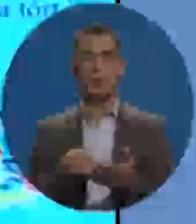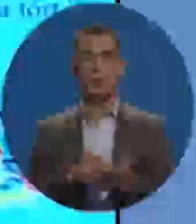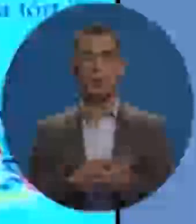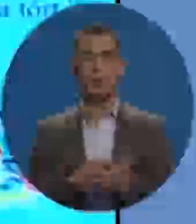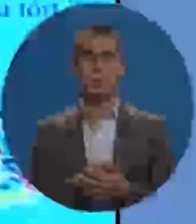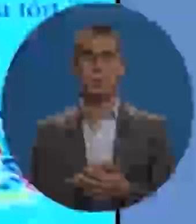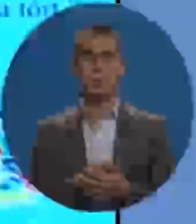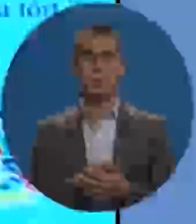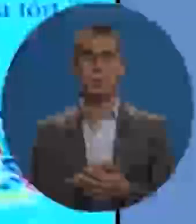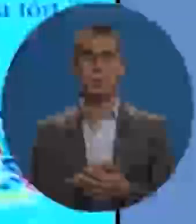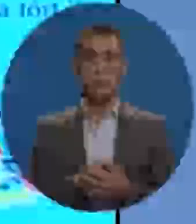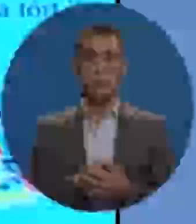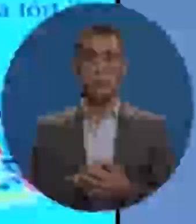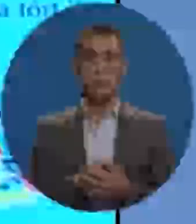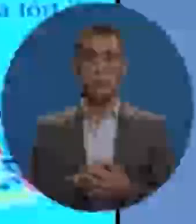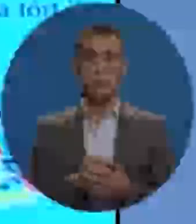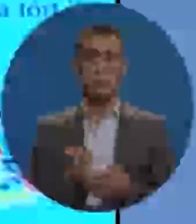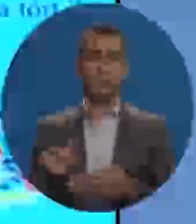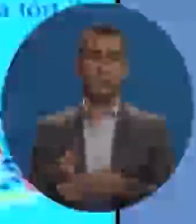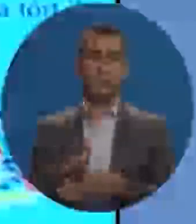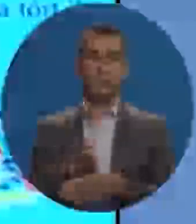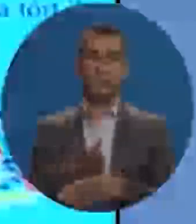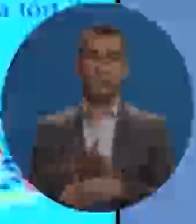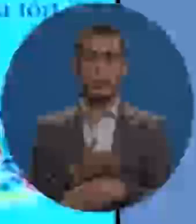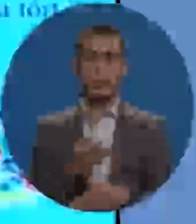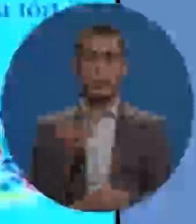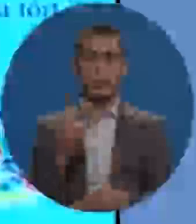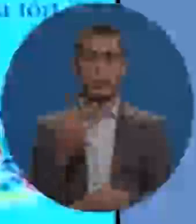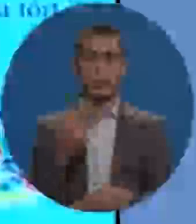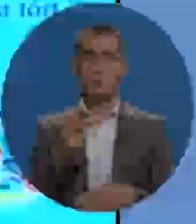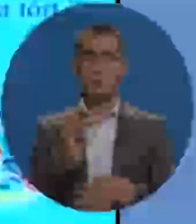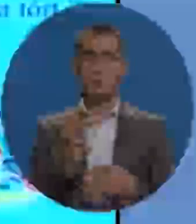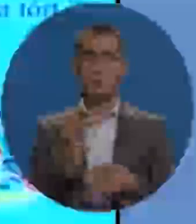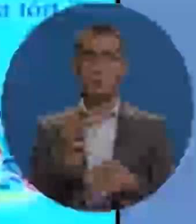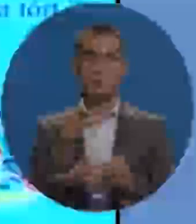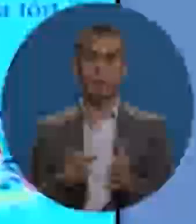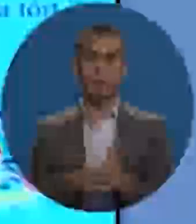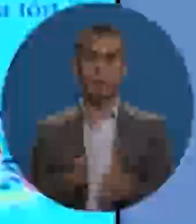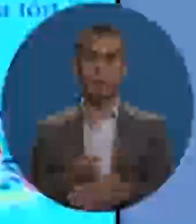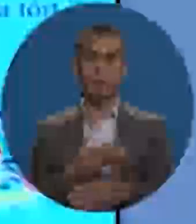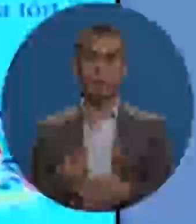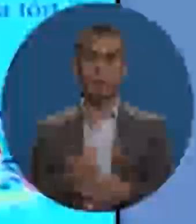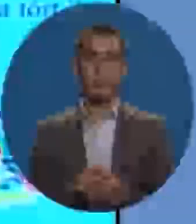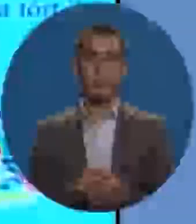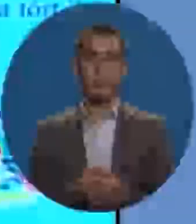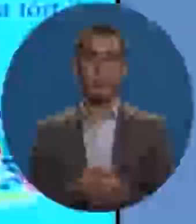Жазуды оңнан шепке 3 сипырлы классларға ажыратамыз.